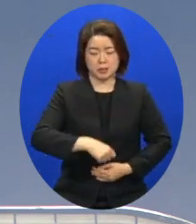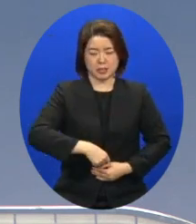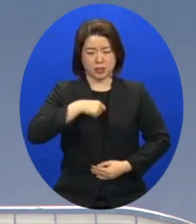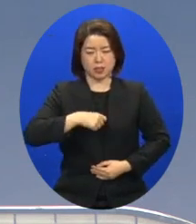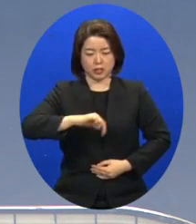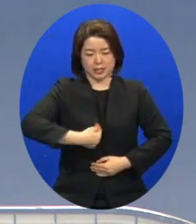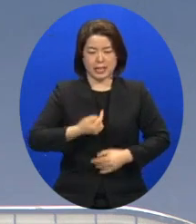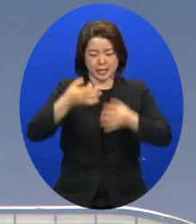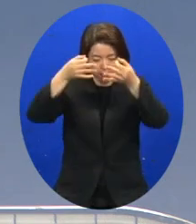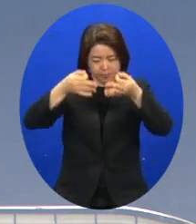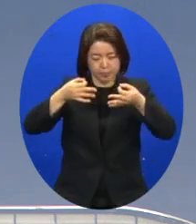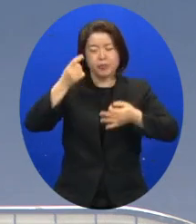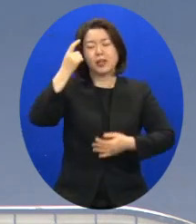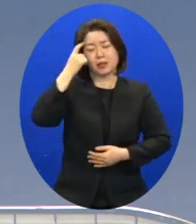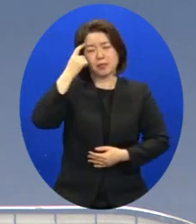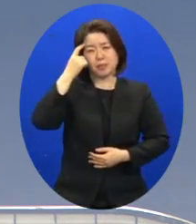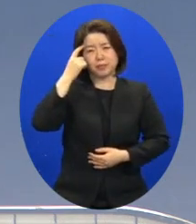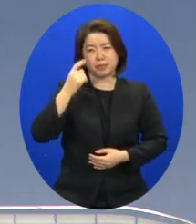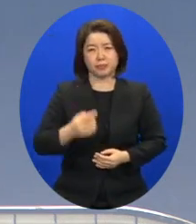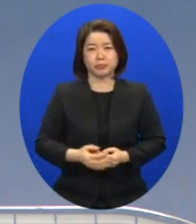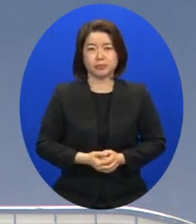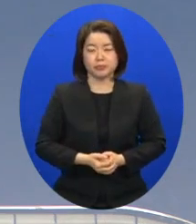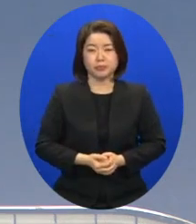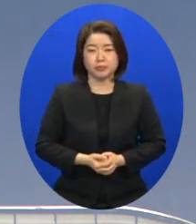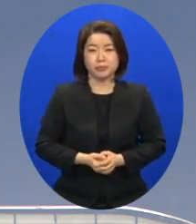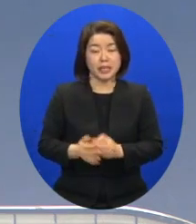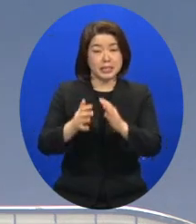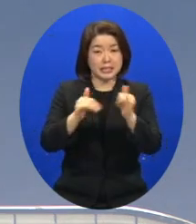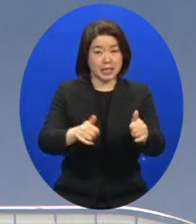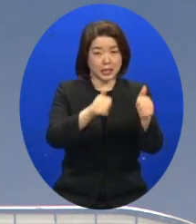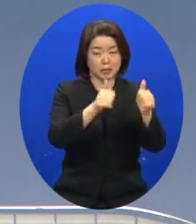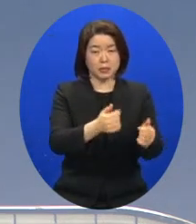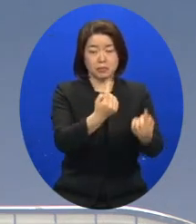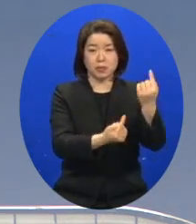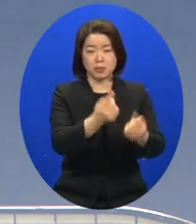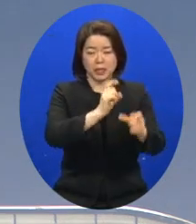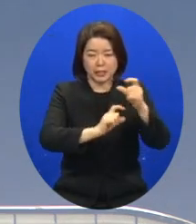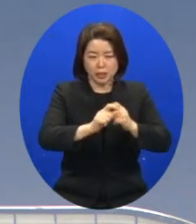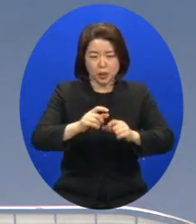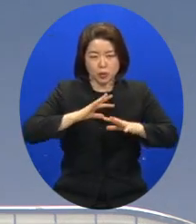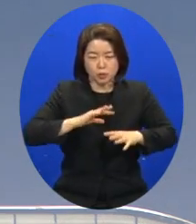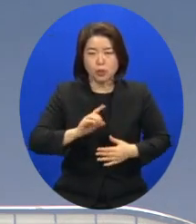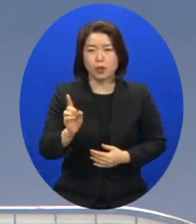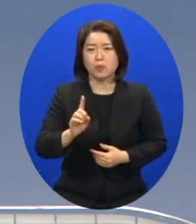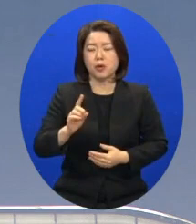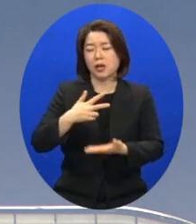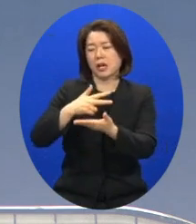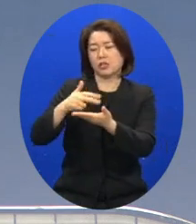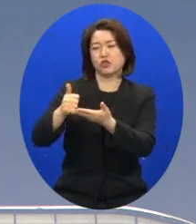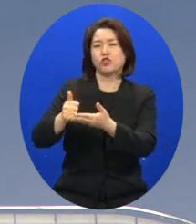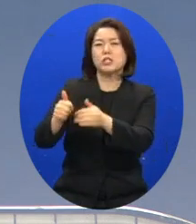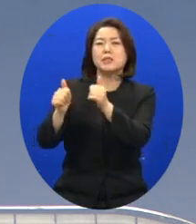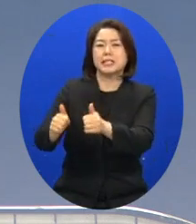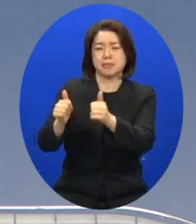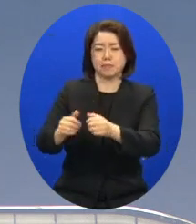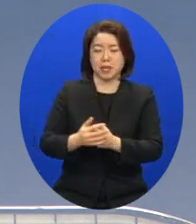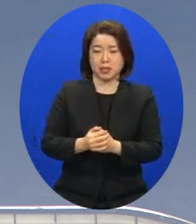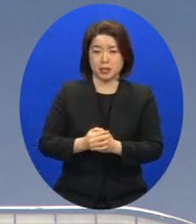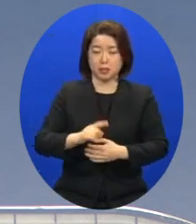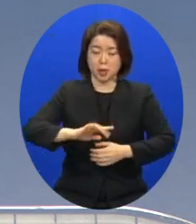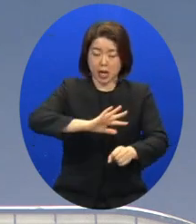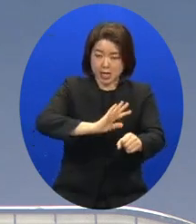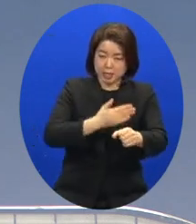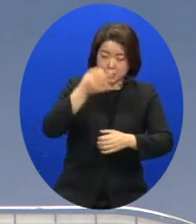자기를 돌아 봐야 됩니다 사람의 심판 보다 더 두려운 게 주님의 심판 합니다 뭔가 잘못됐다고 깨달아